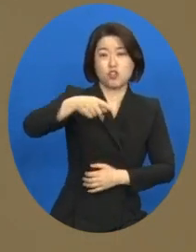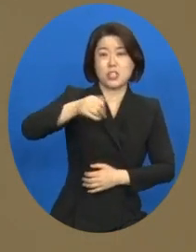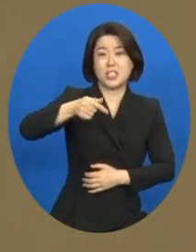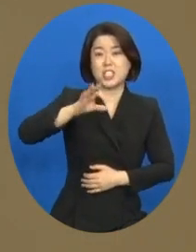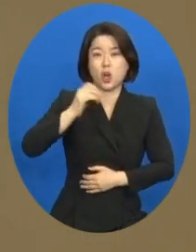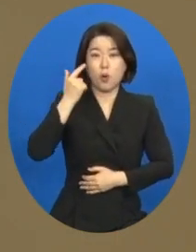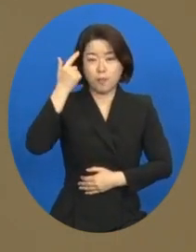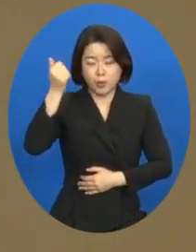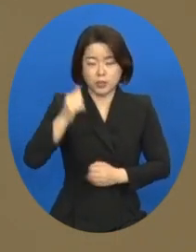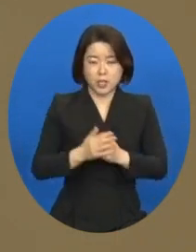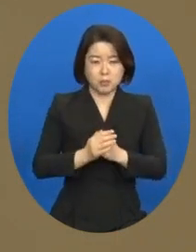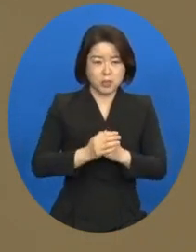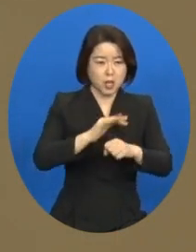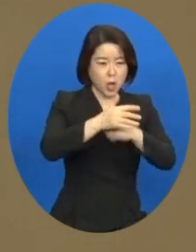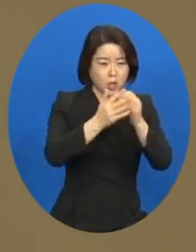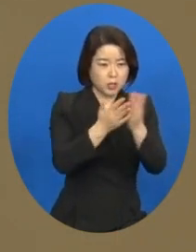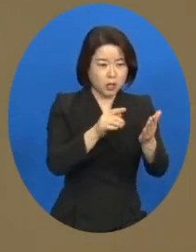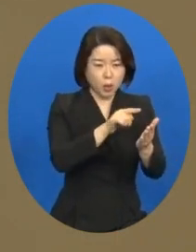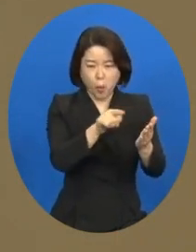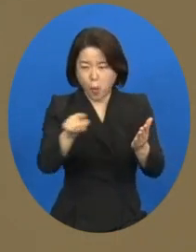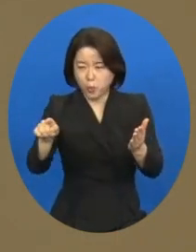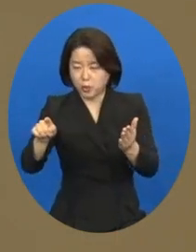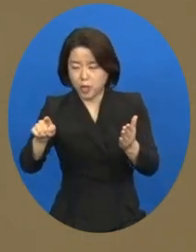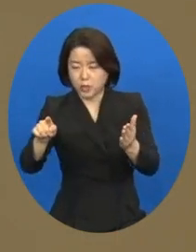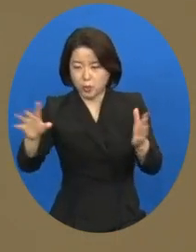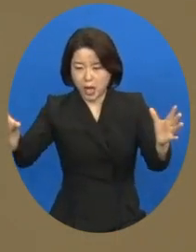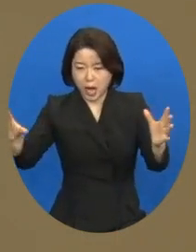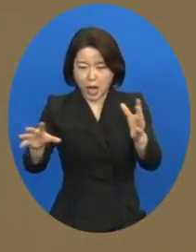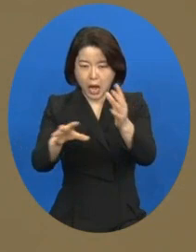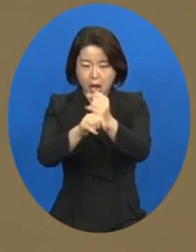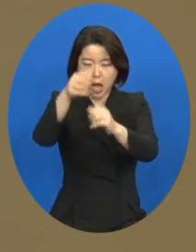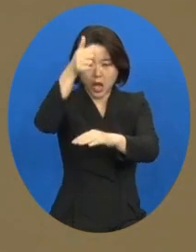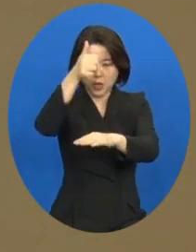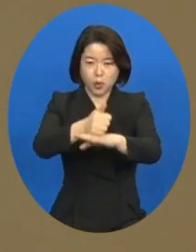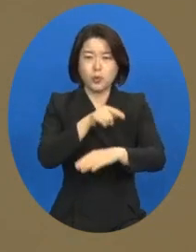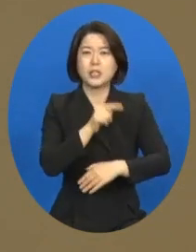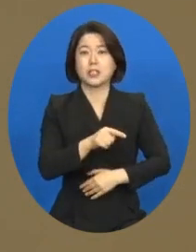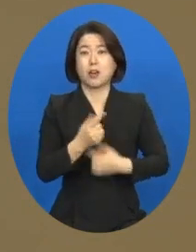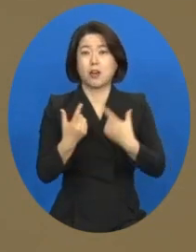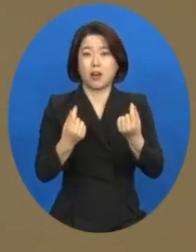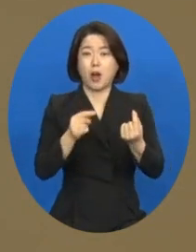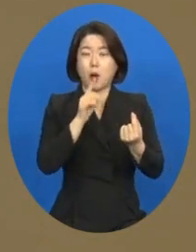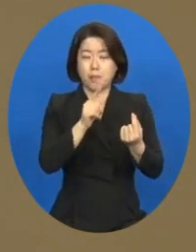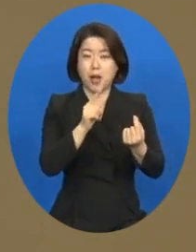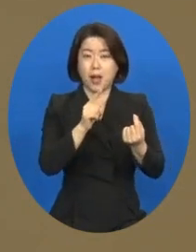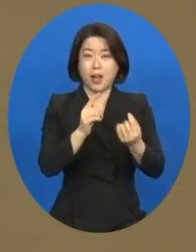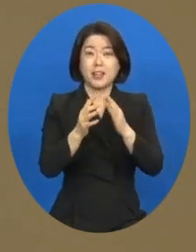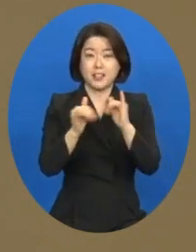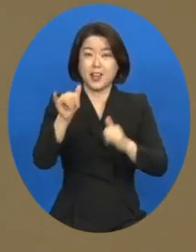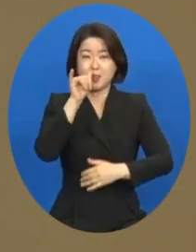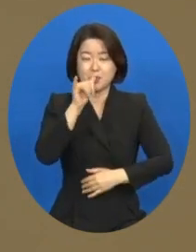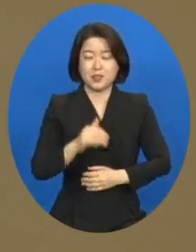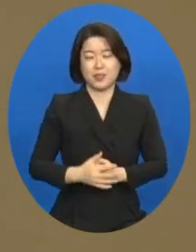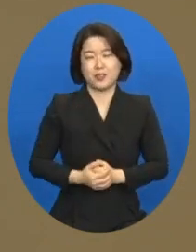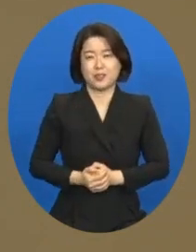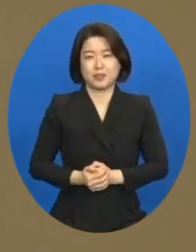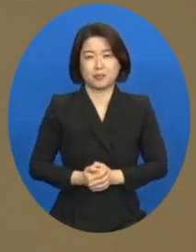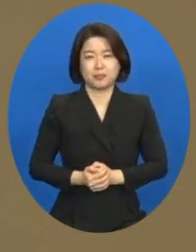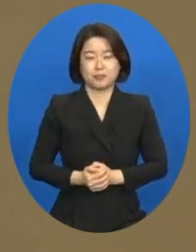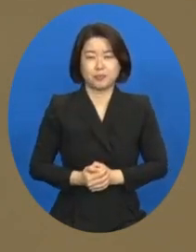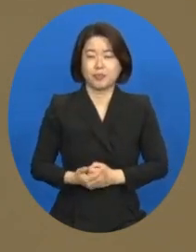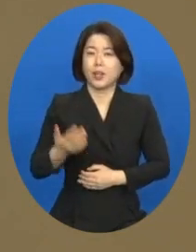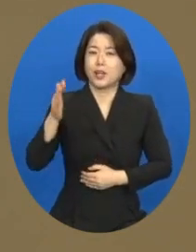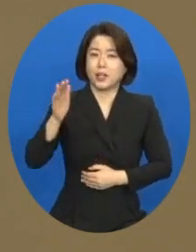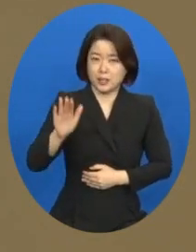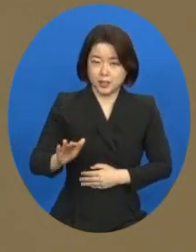어떤 성경만 가지고 설교해도 항상 결론은 그리로 가, 뭐 이렇게 말씀하시는 분들도 계십니다.